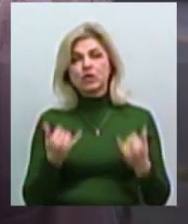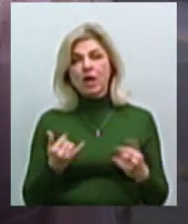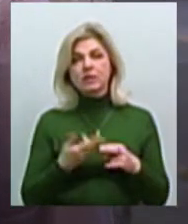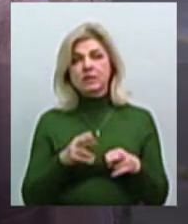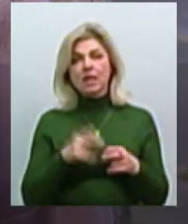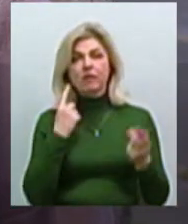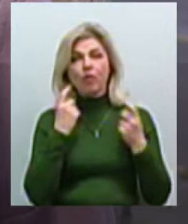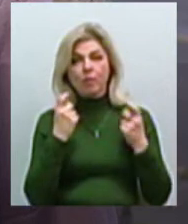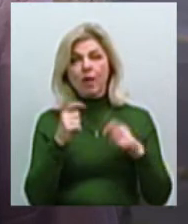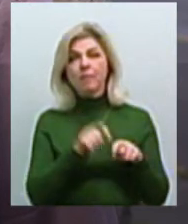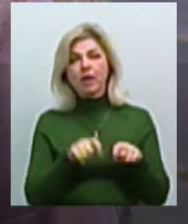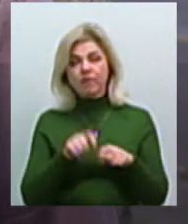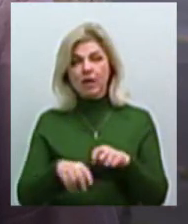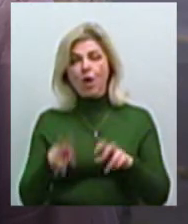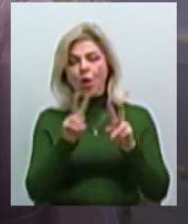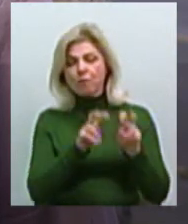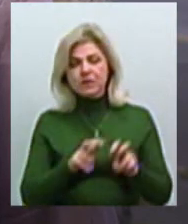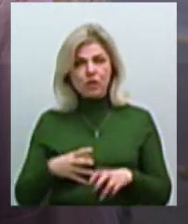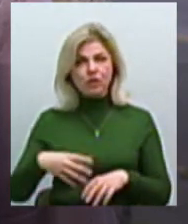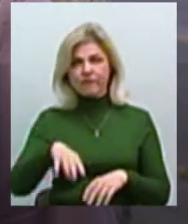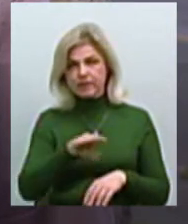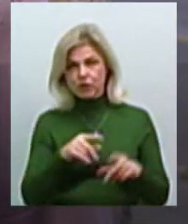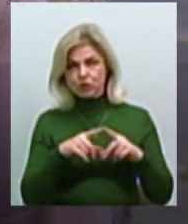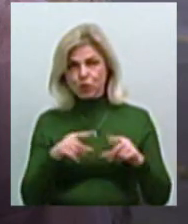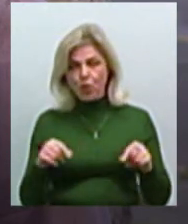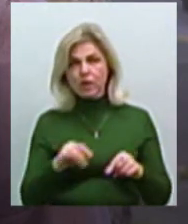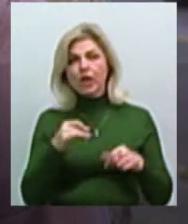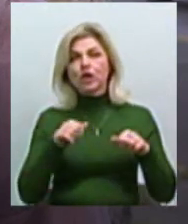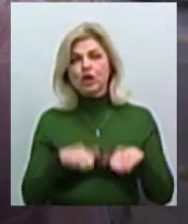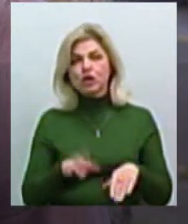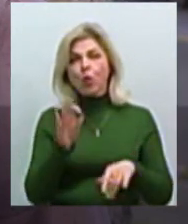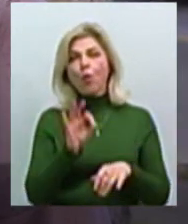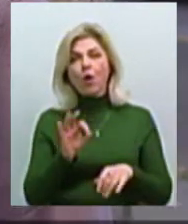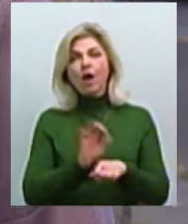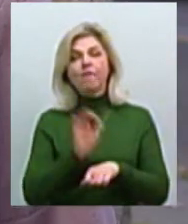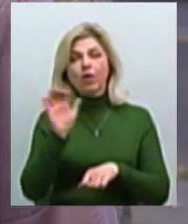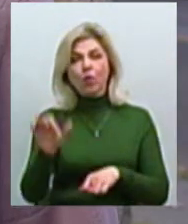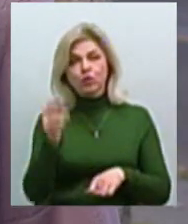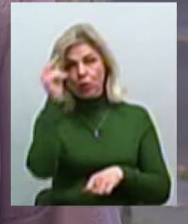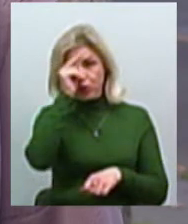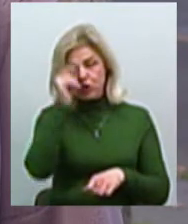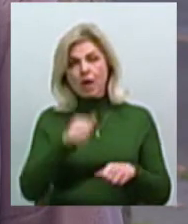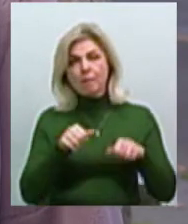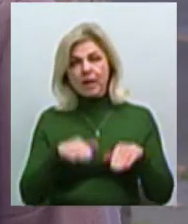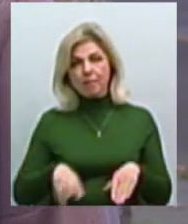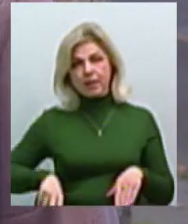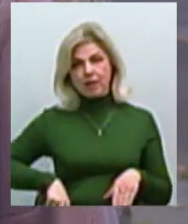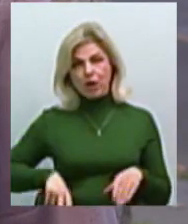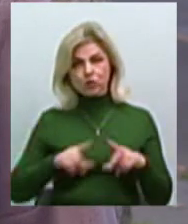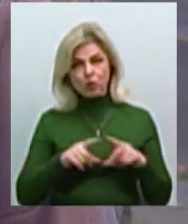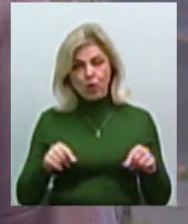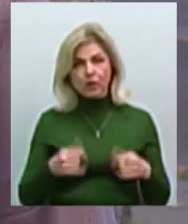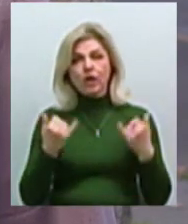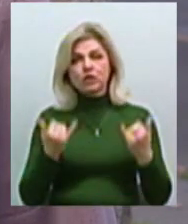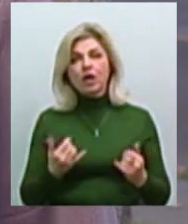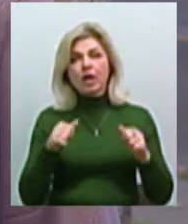поліцейські обстежують всі школи. Рішення щодо евакуації учнів приймає дирекція школи. Наразі вирішується